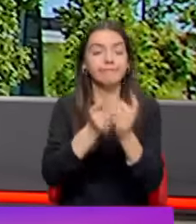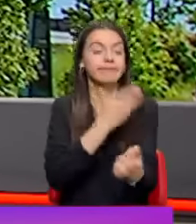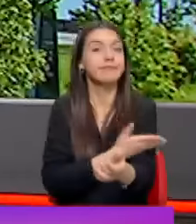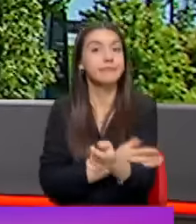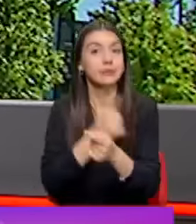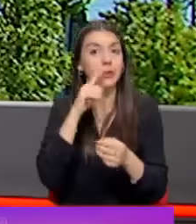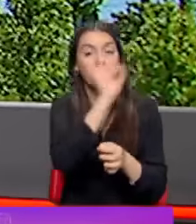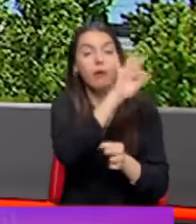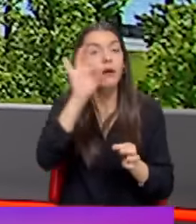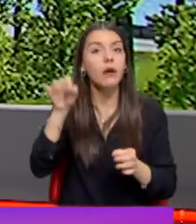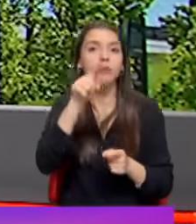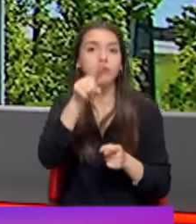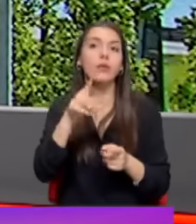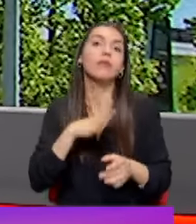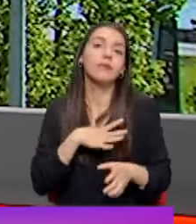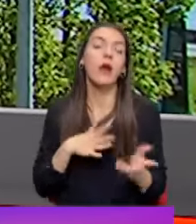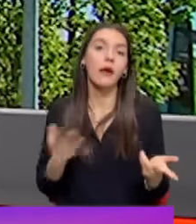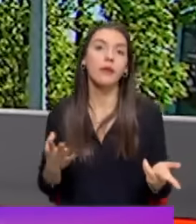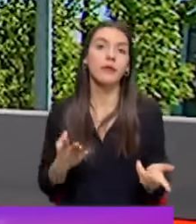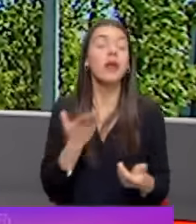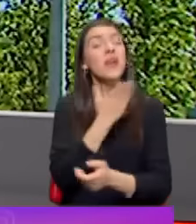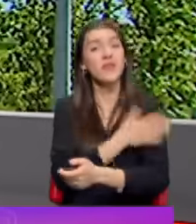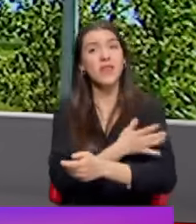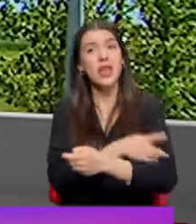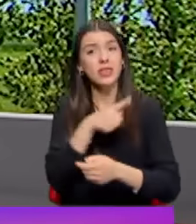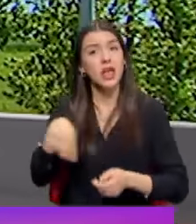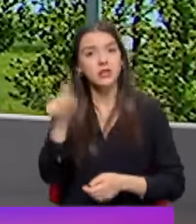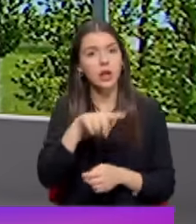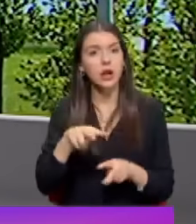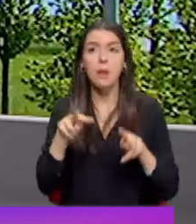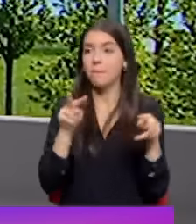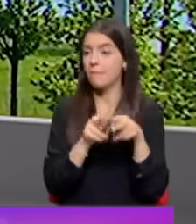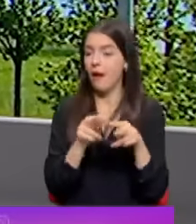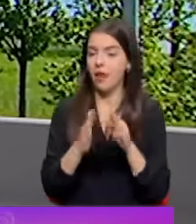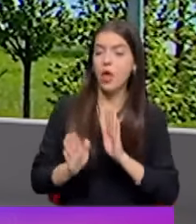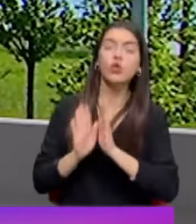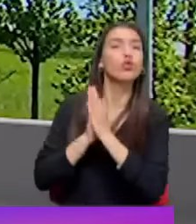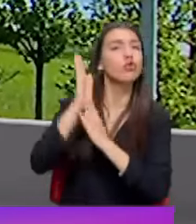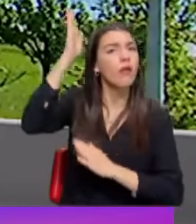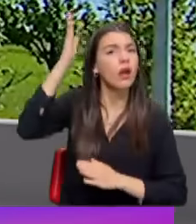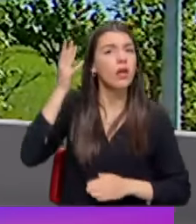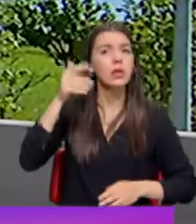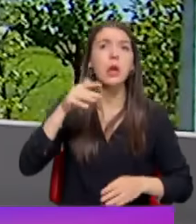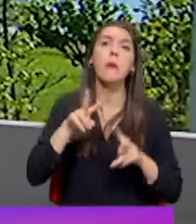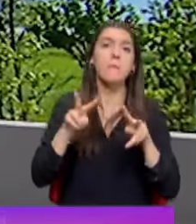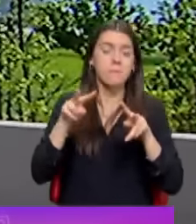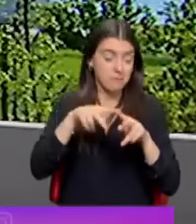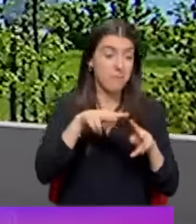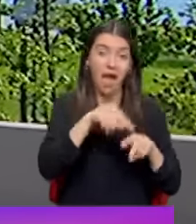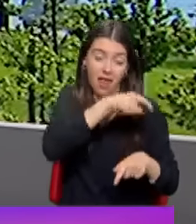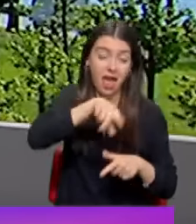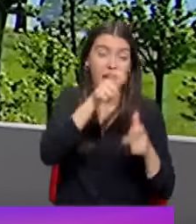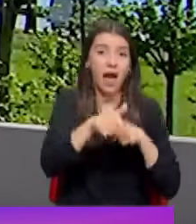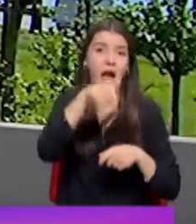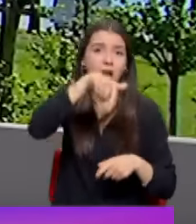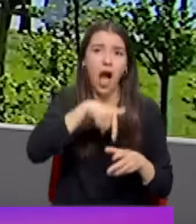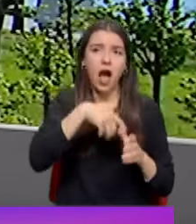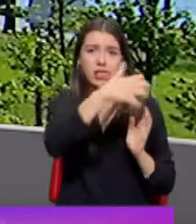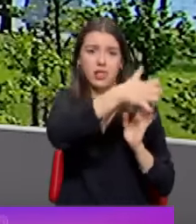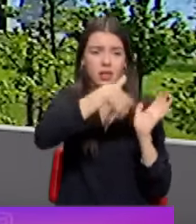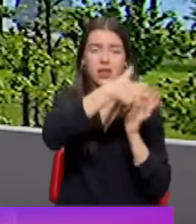yaşanıyor. Vatandaş evinin, mahallesinin istinat duvarının, mahallesinin altına kazılan çukurun kazıklarının falan hep